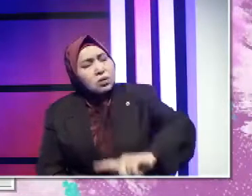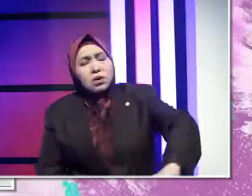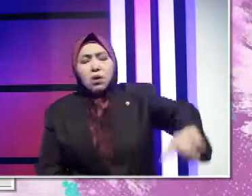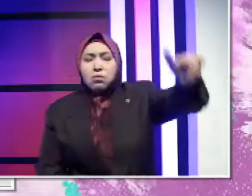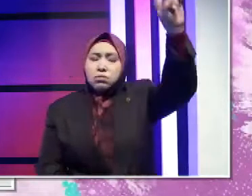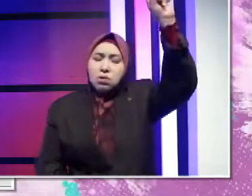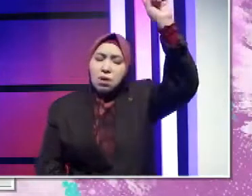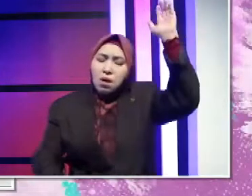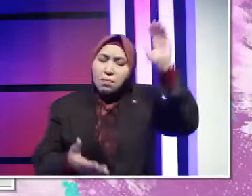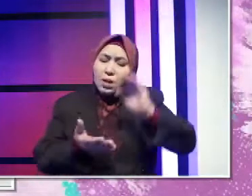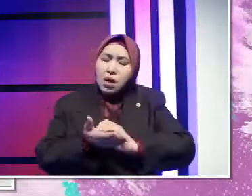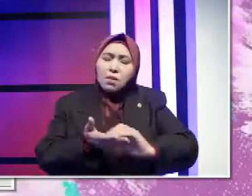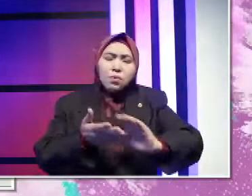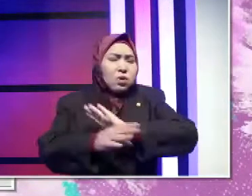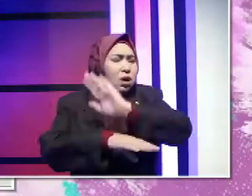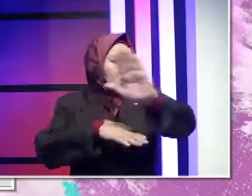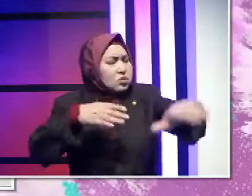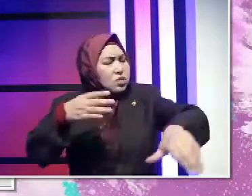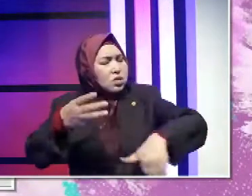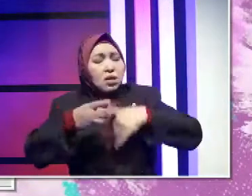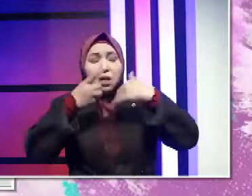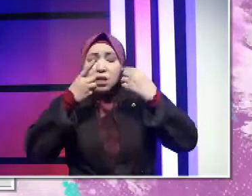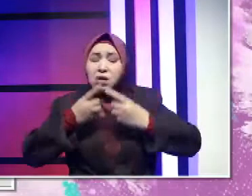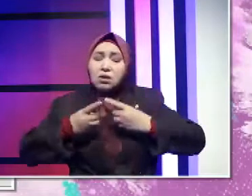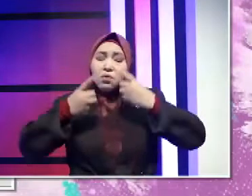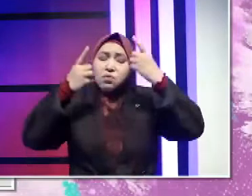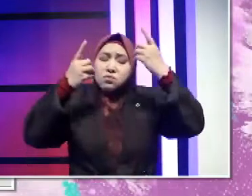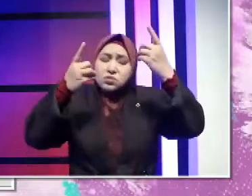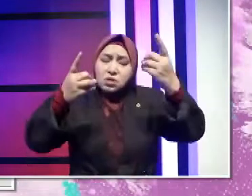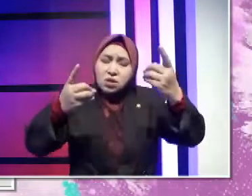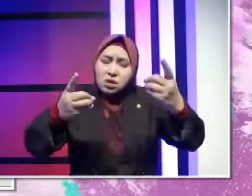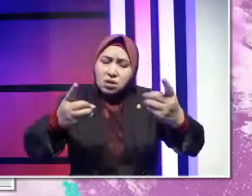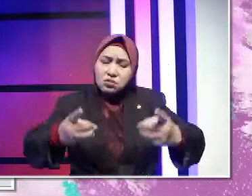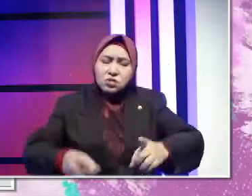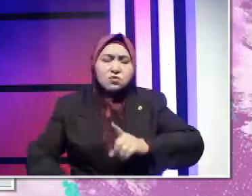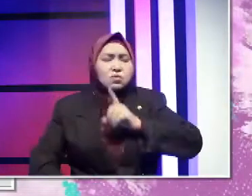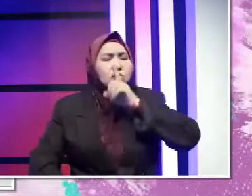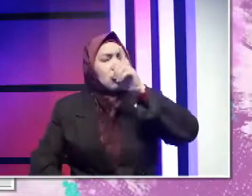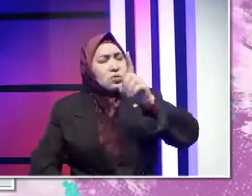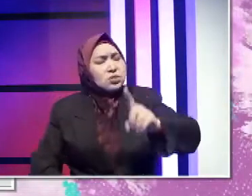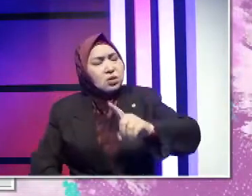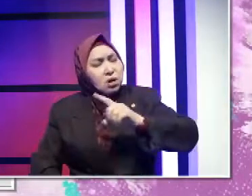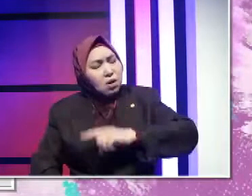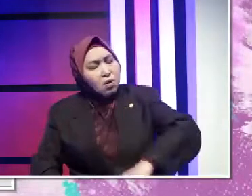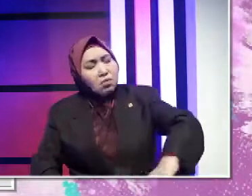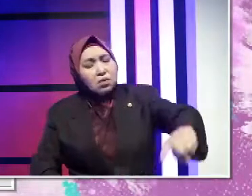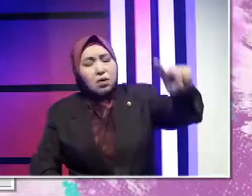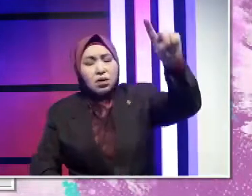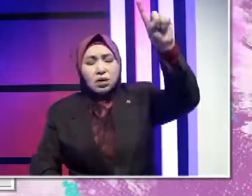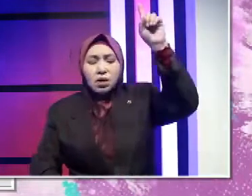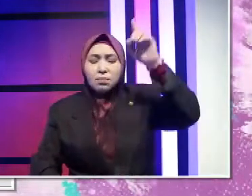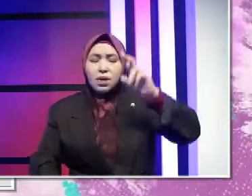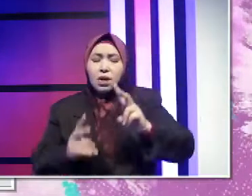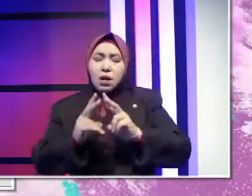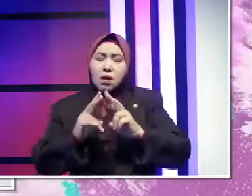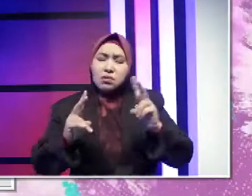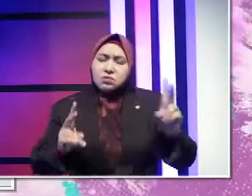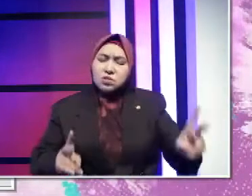إن الله يغفر الذنوب جميعا